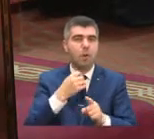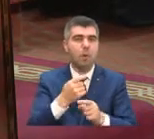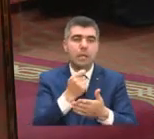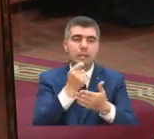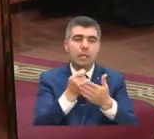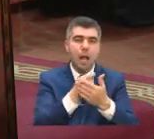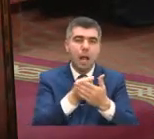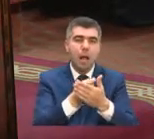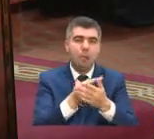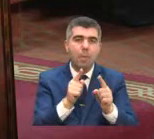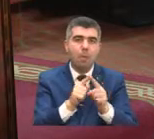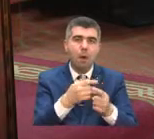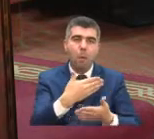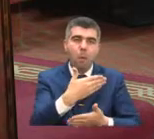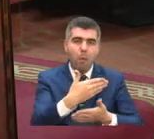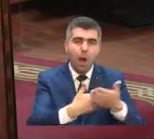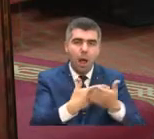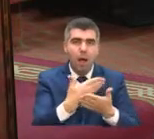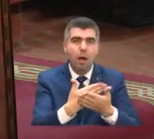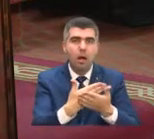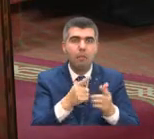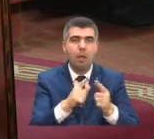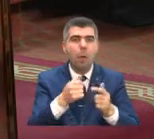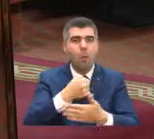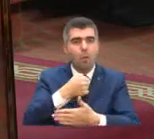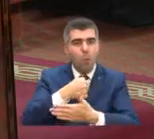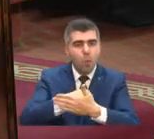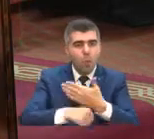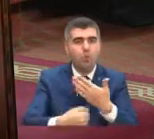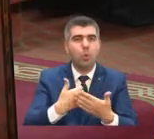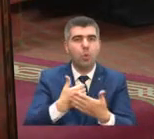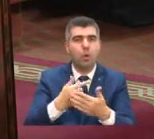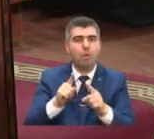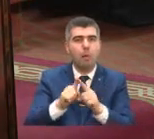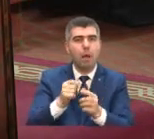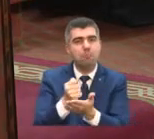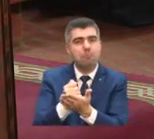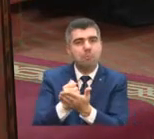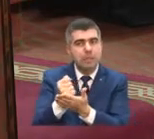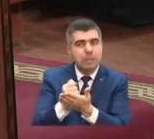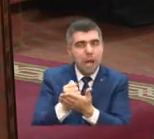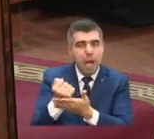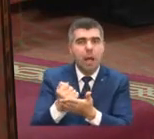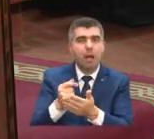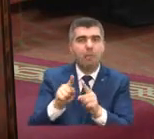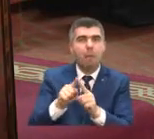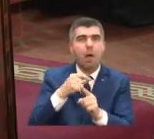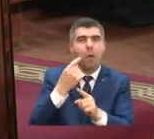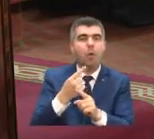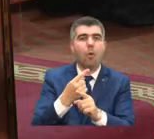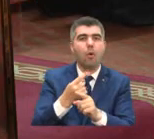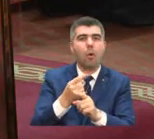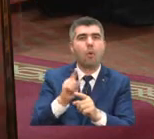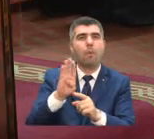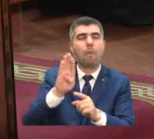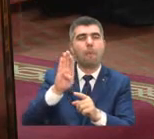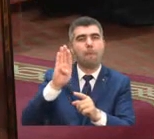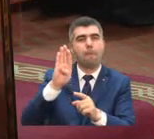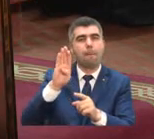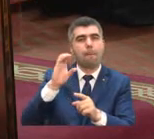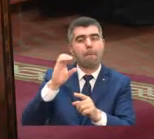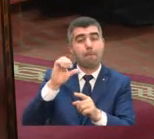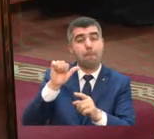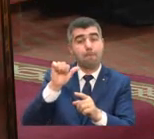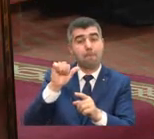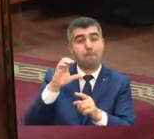وثيقة اللي كيحتاجها الولد ديالو باش يدوز البكالوريا ولا أي حاجة، راه السلطة كتعامل معاهم يعني بأريحية.